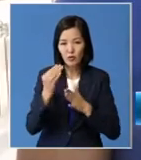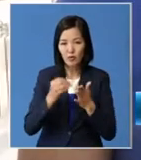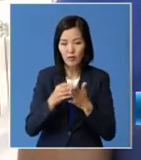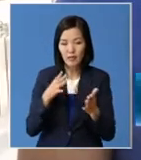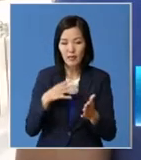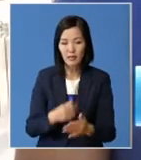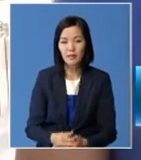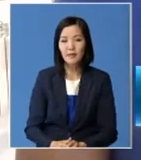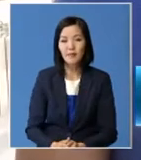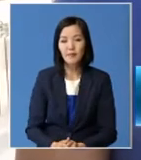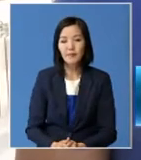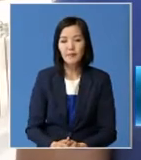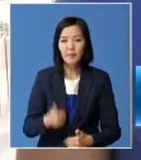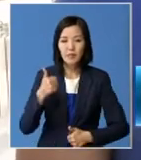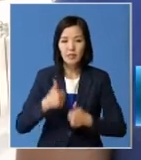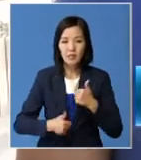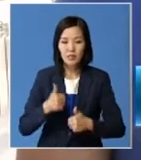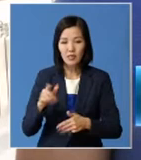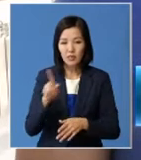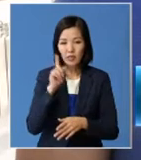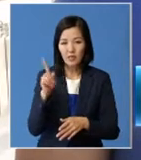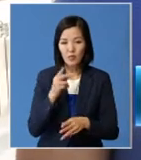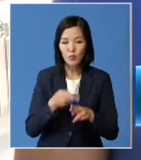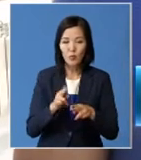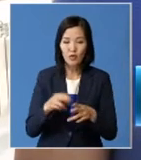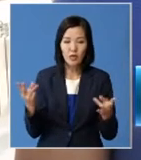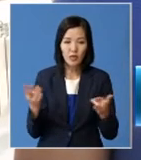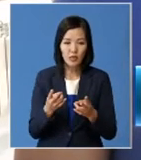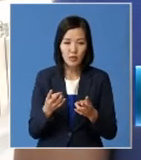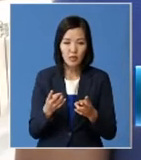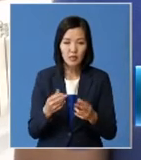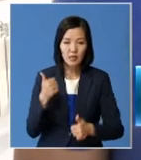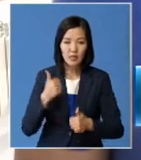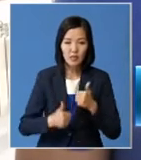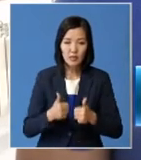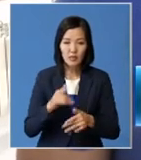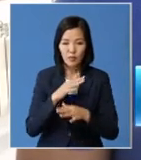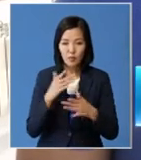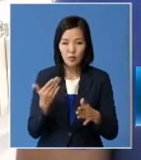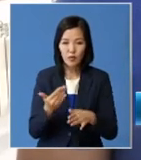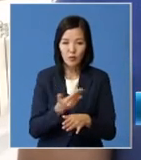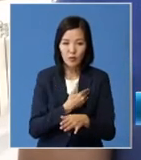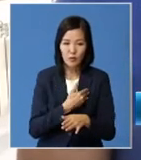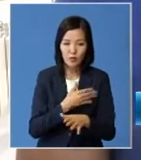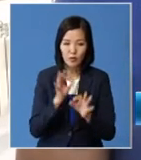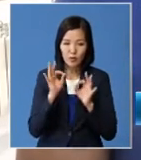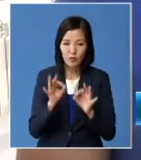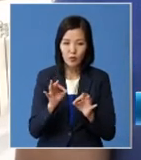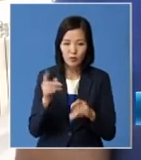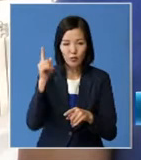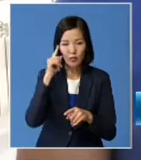Жарыс жас балуандарға өте керек. Бұндай жарыстар көбірек болса, жас